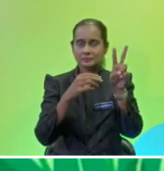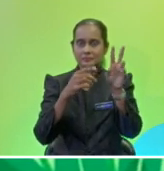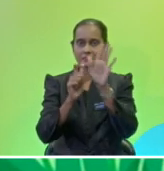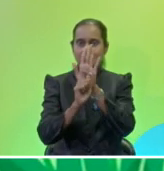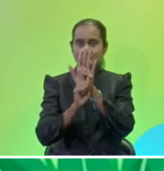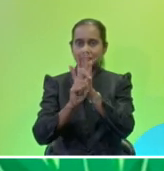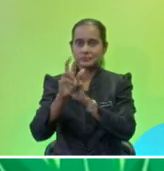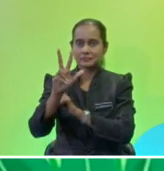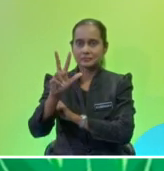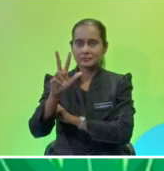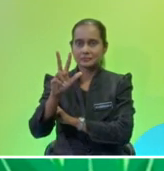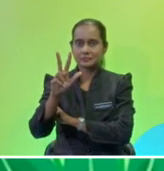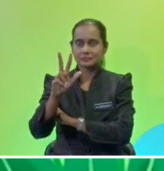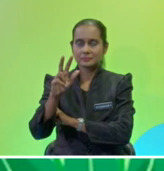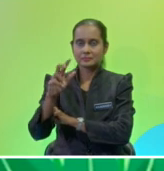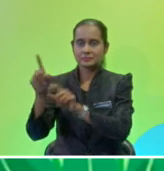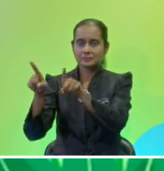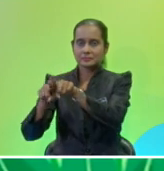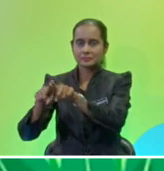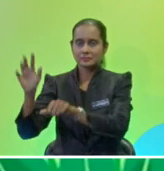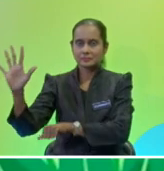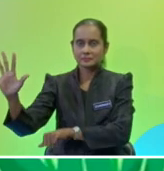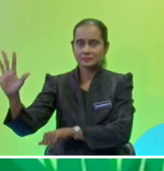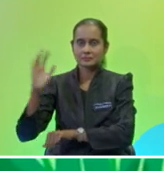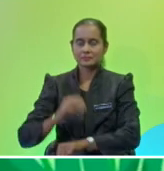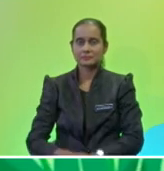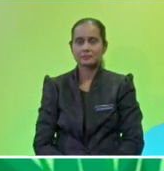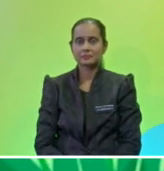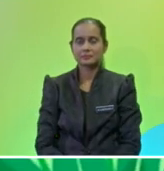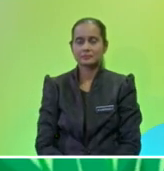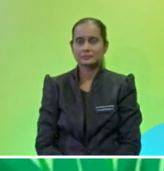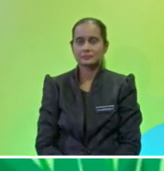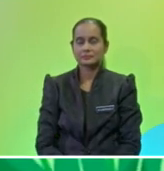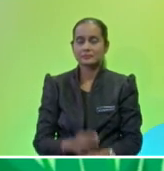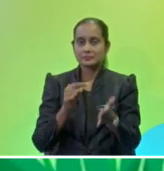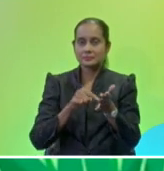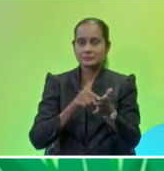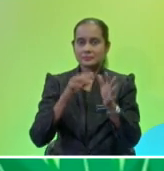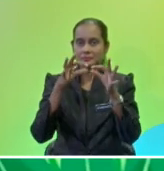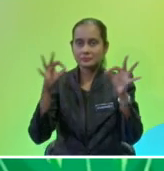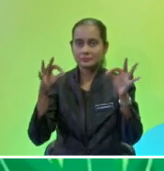= 5 ini adalah merupakan ayat matematika